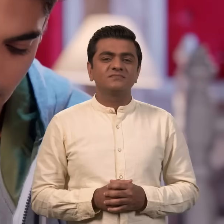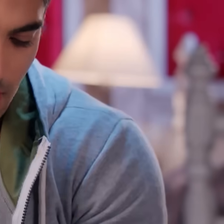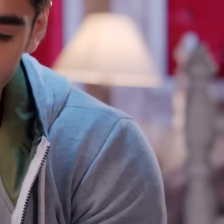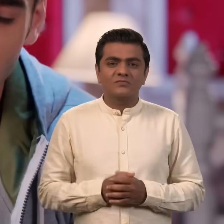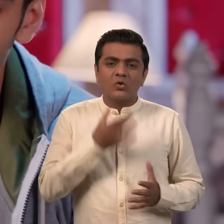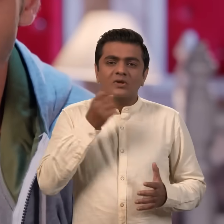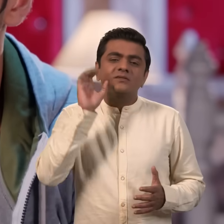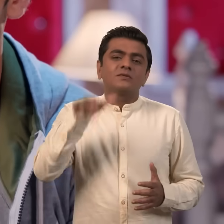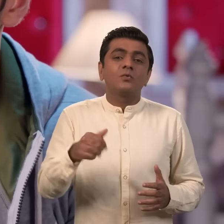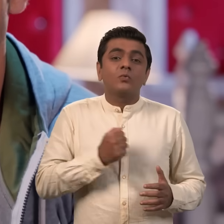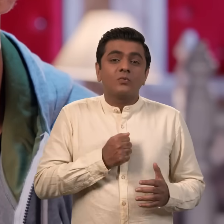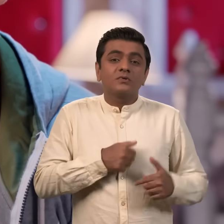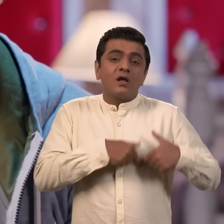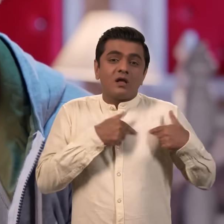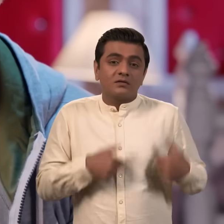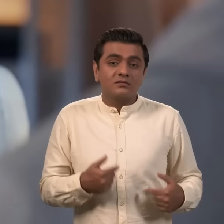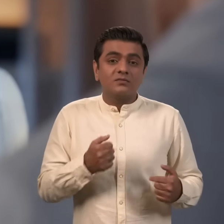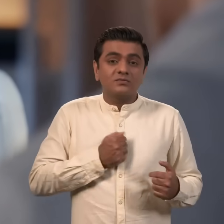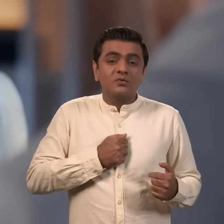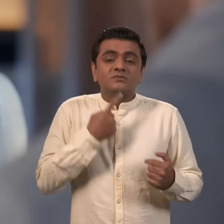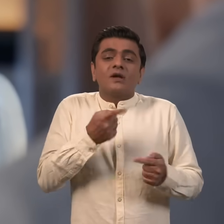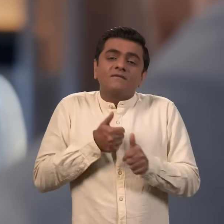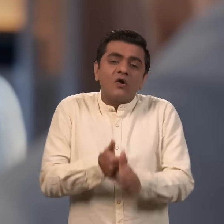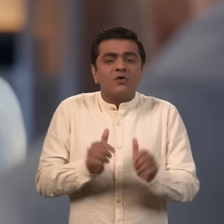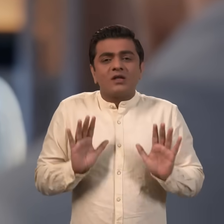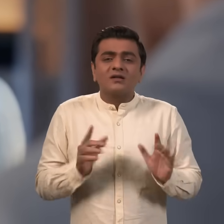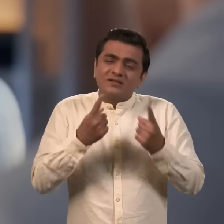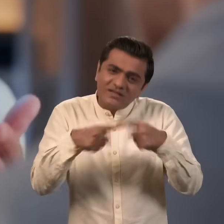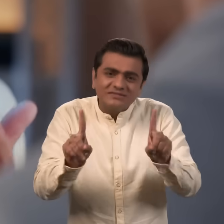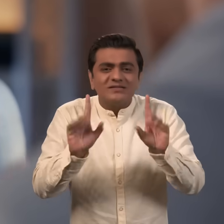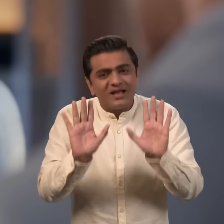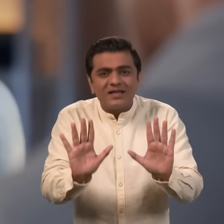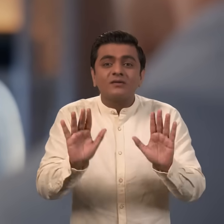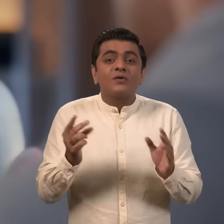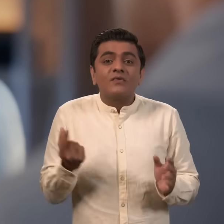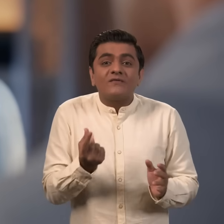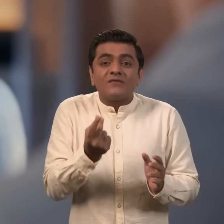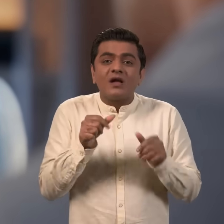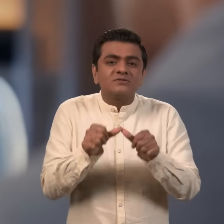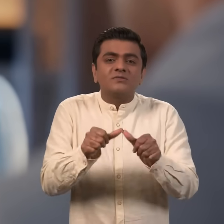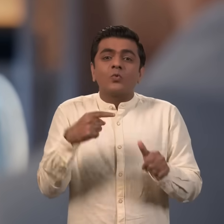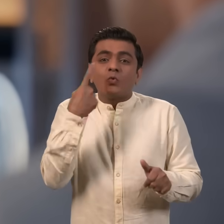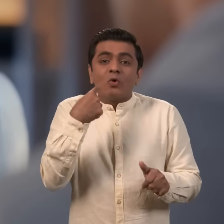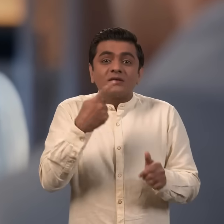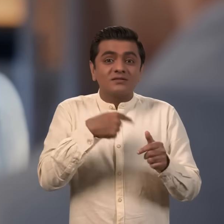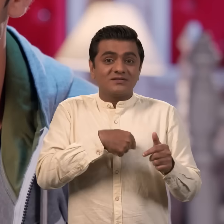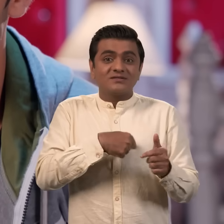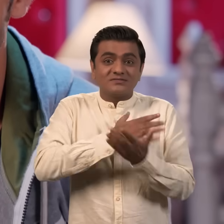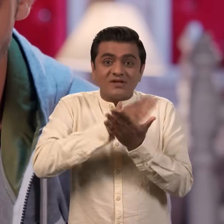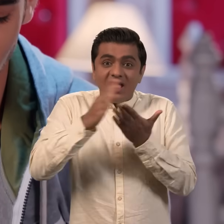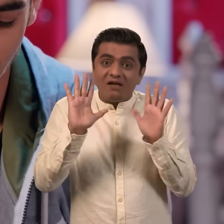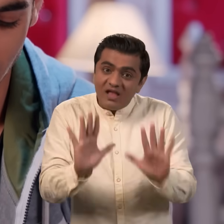घूमता है। दादू, मैं तो वही करता हूँ जो मेरा दिल कहता है। वो करेक्ट। ओए जल्दी फैसला साफ दिल वाले ही ले सकते